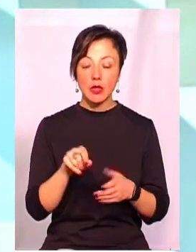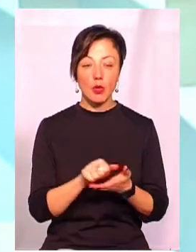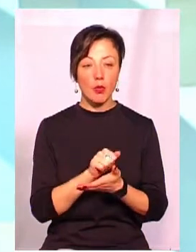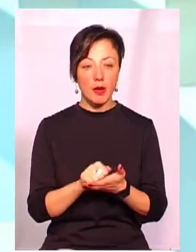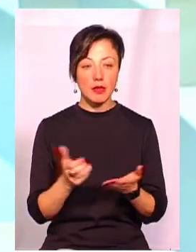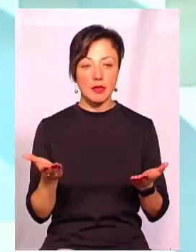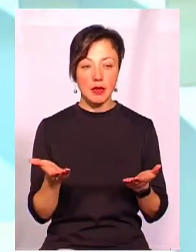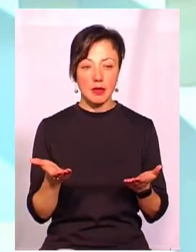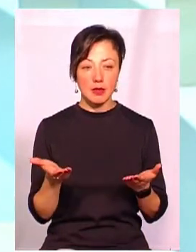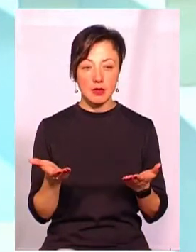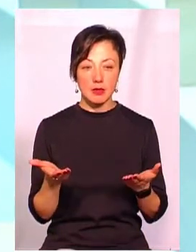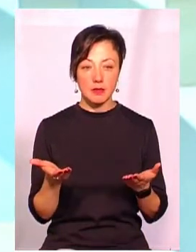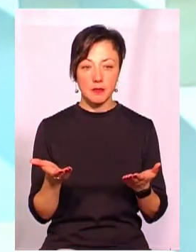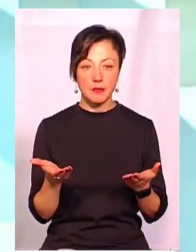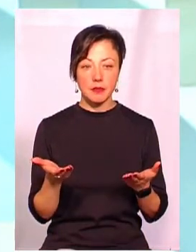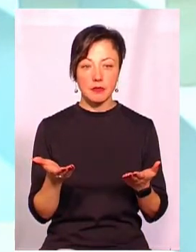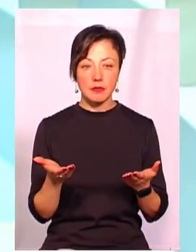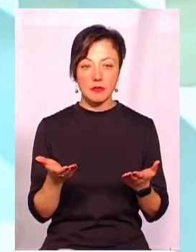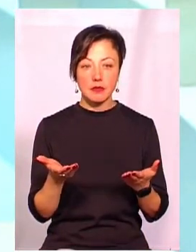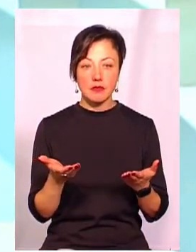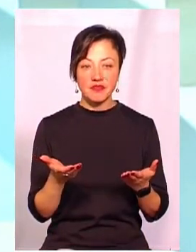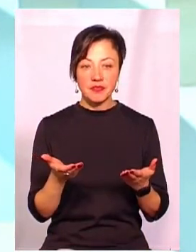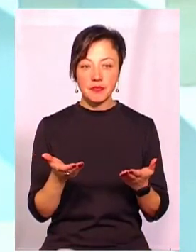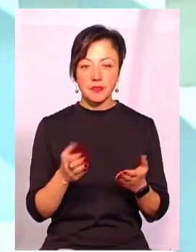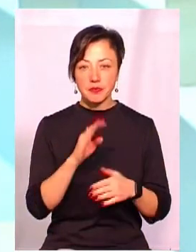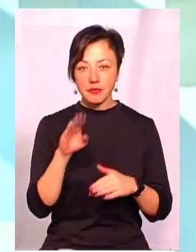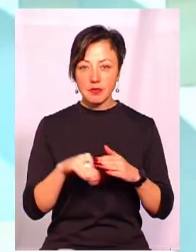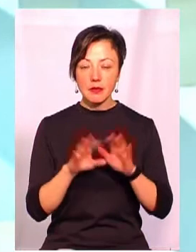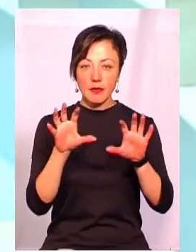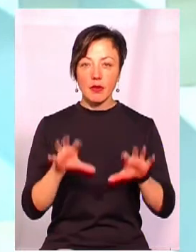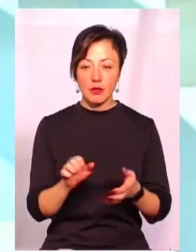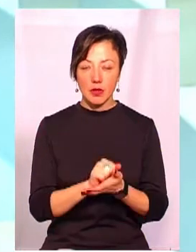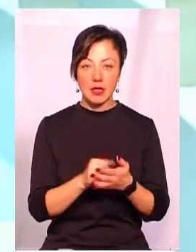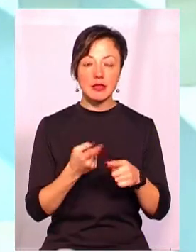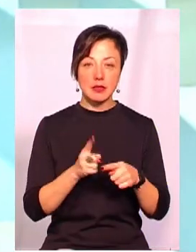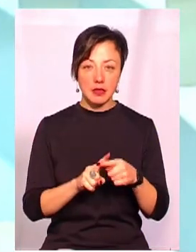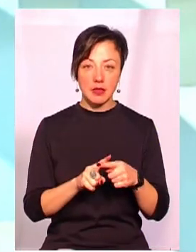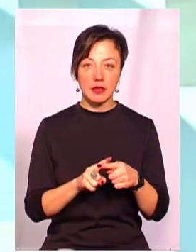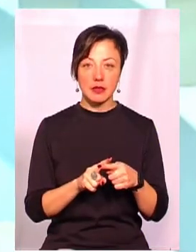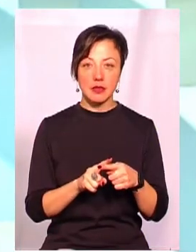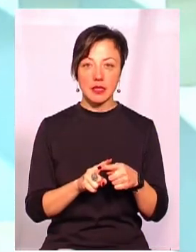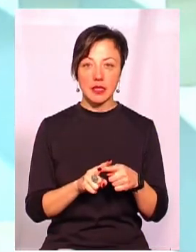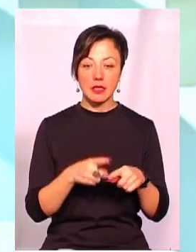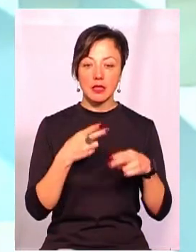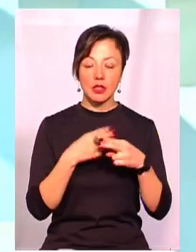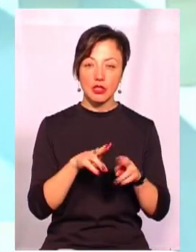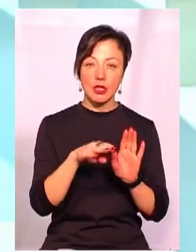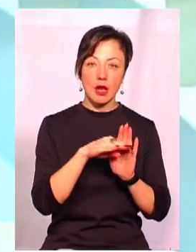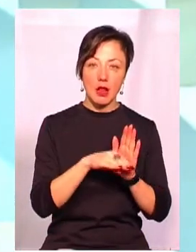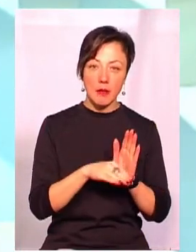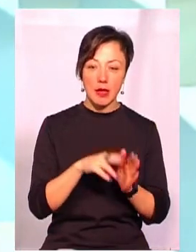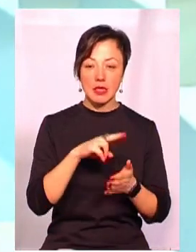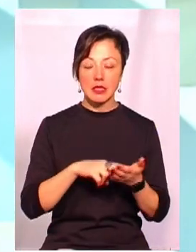документи, котрі йдуть під законними нормативними актами. Тобто це ті технічні